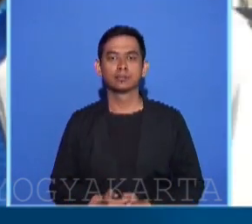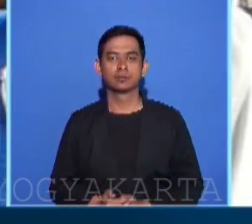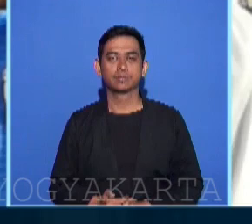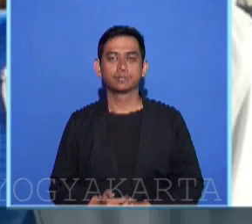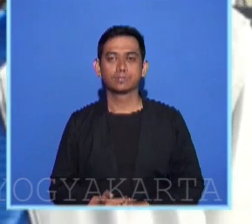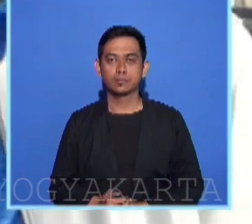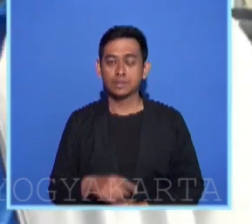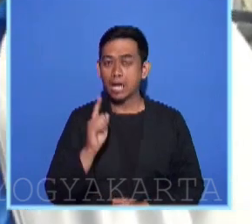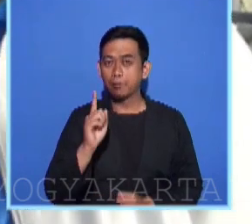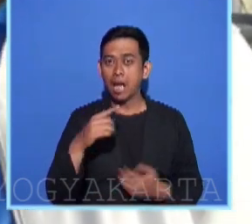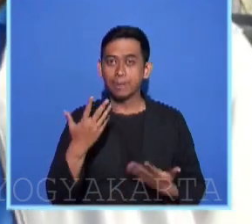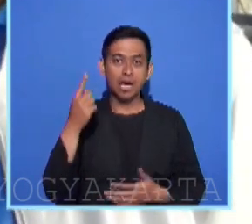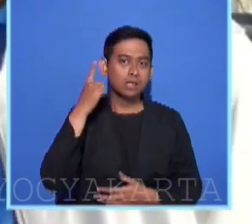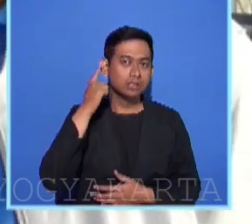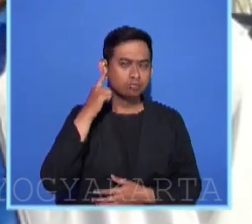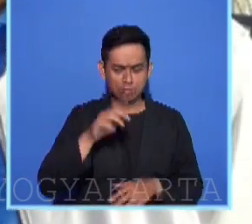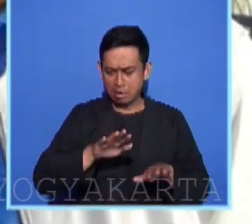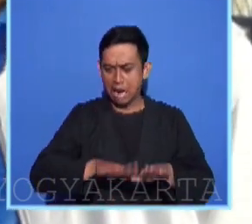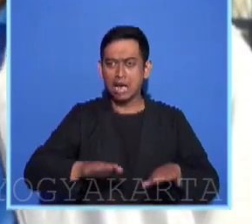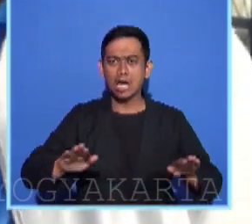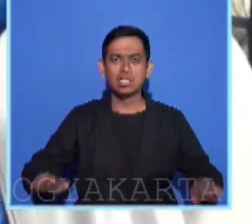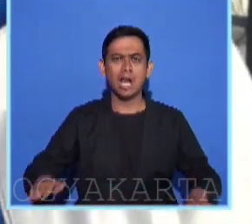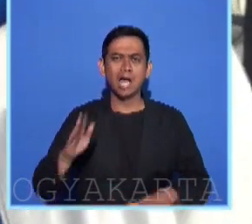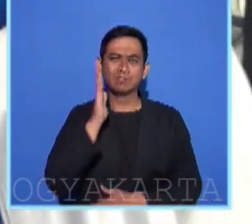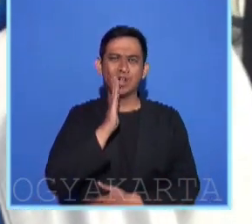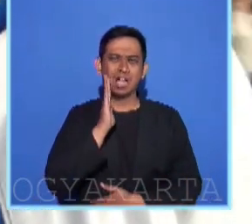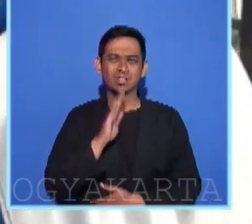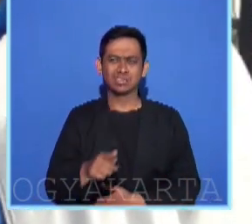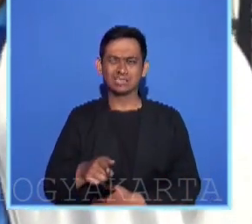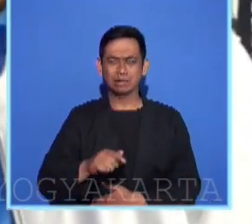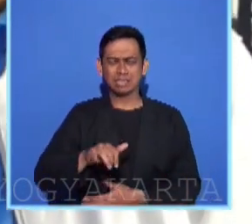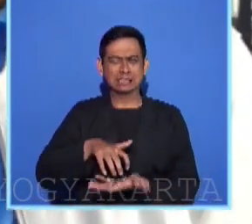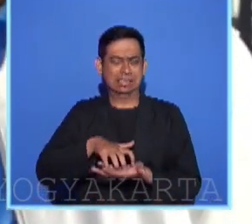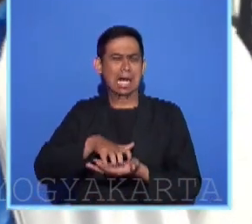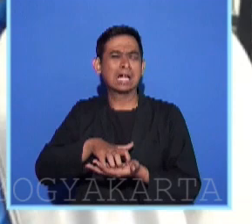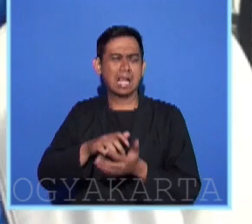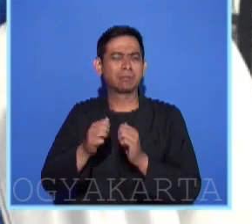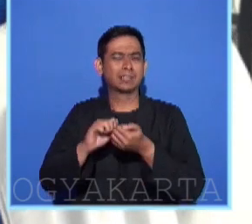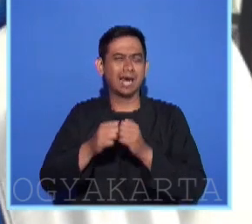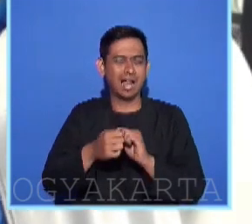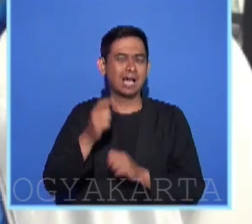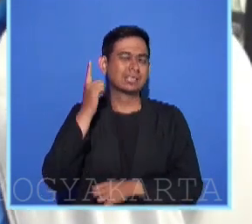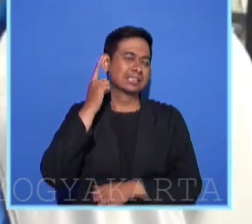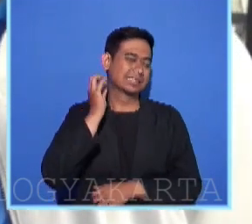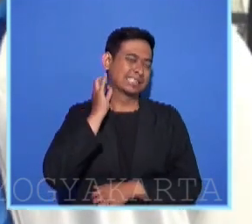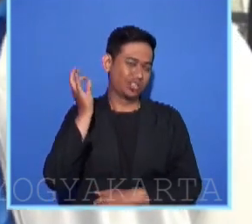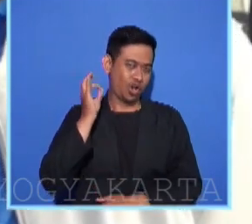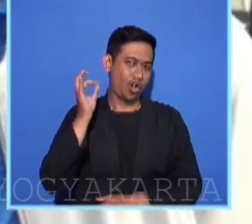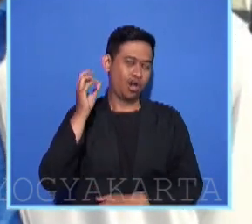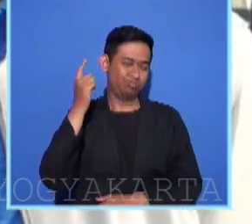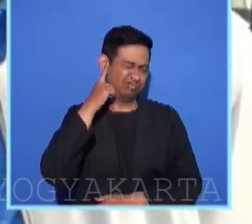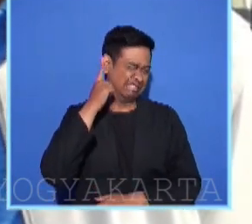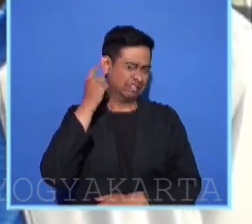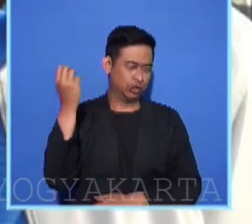karenaajar atau remaja menjadi salah satu orang yang rentan dan resiko untuk terpapar